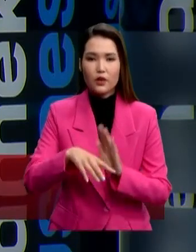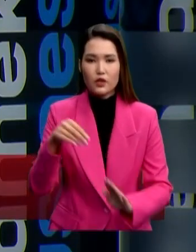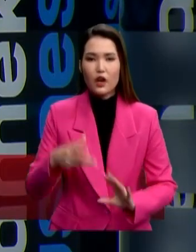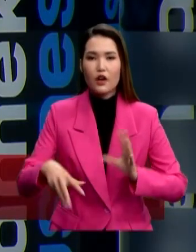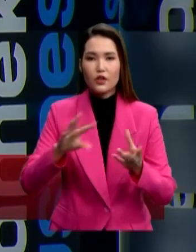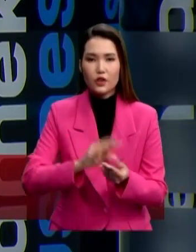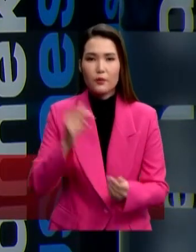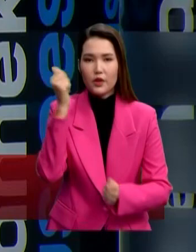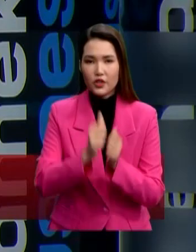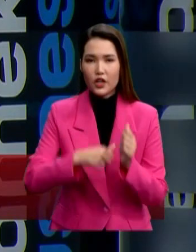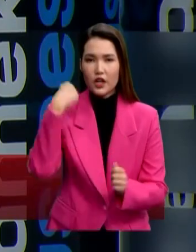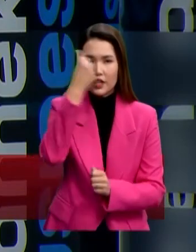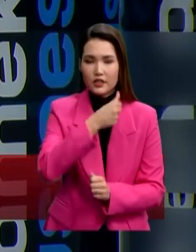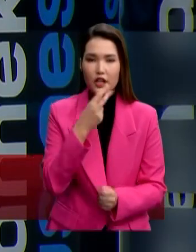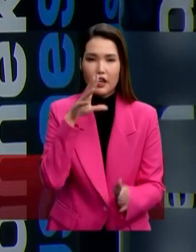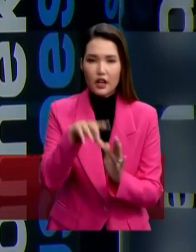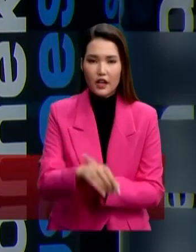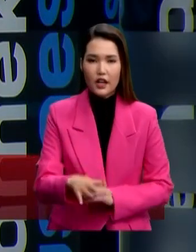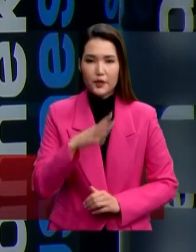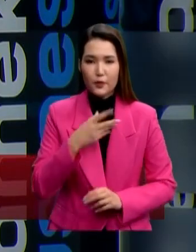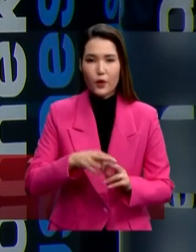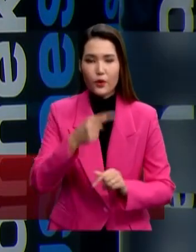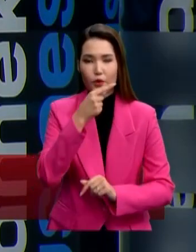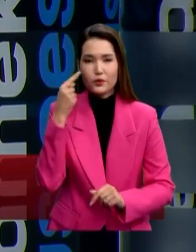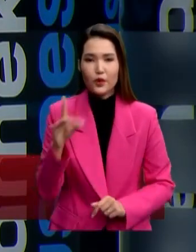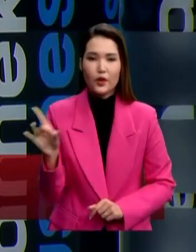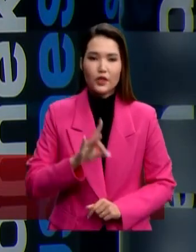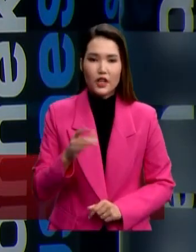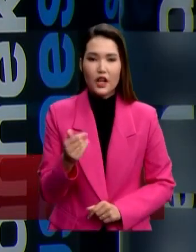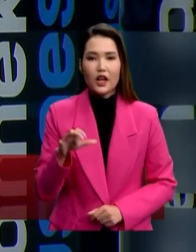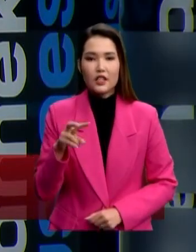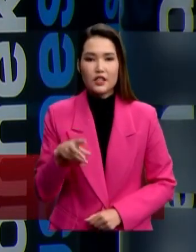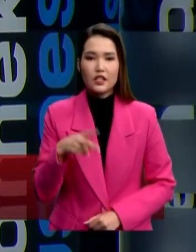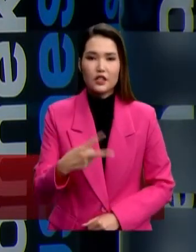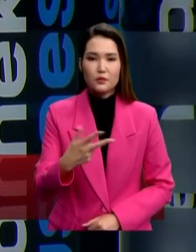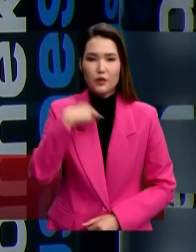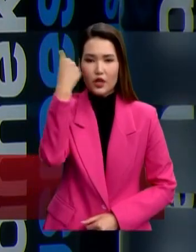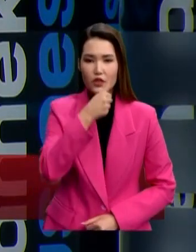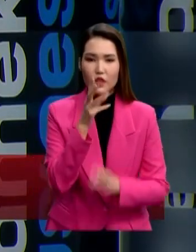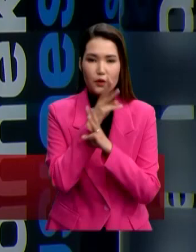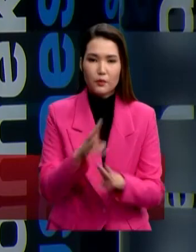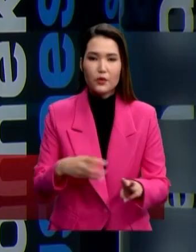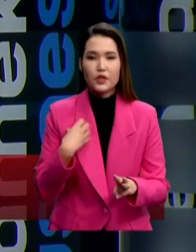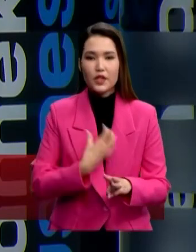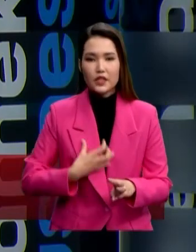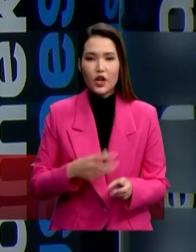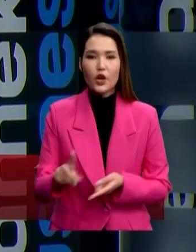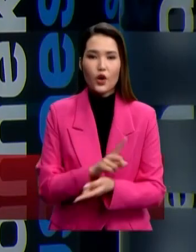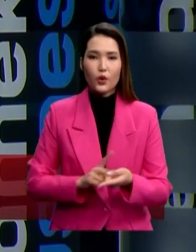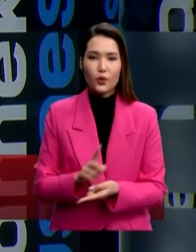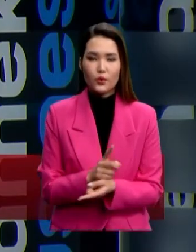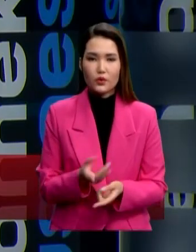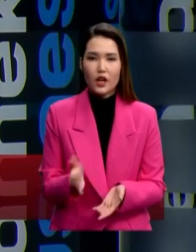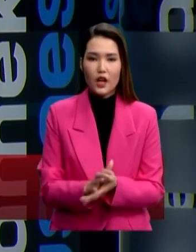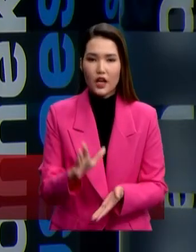мен жолдауын жүзеге асыруға жұмсалады. Осыдан бірер сағат бұрын Сенатта 2023 жылдың бюджетіне енгізілетін өзгерістер